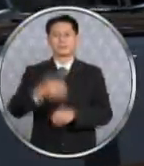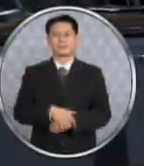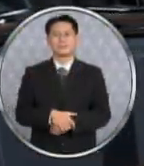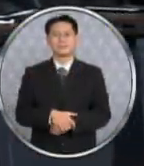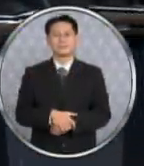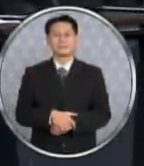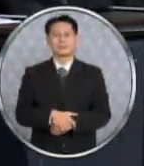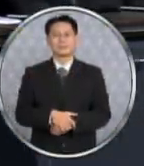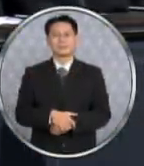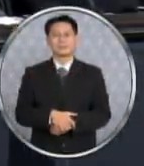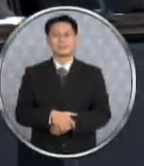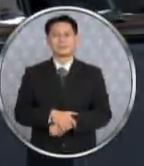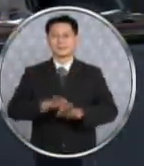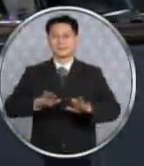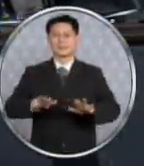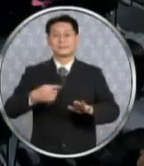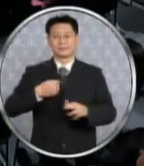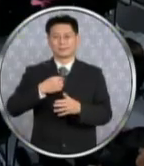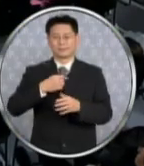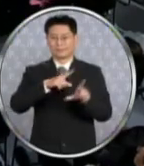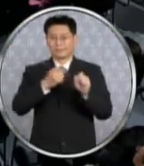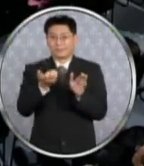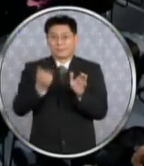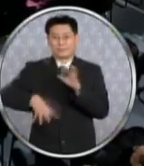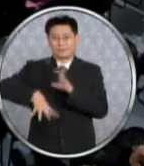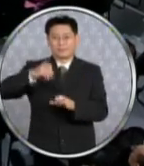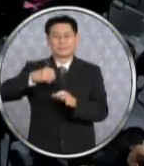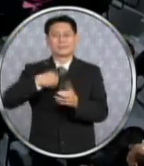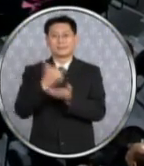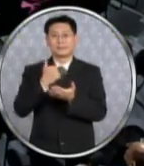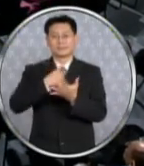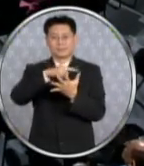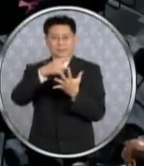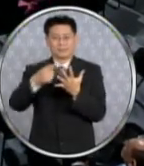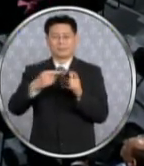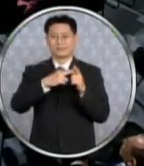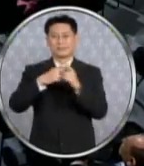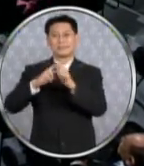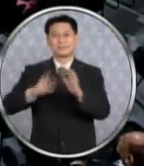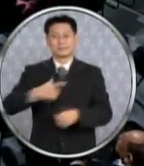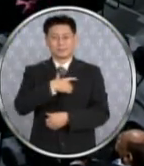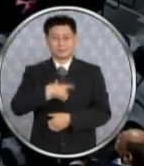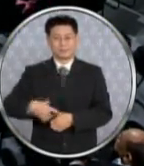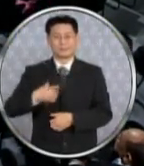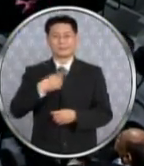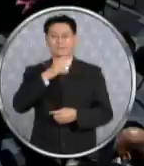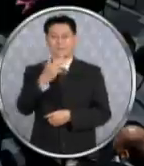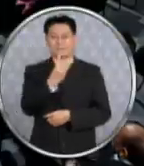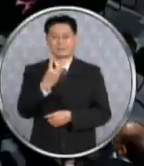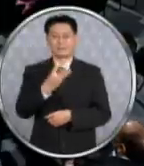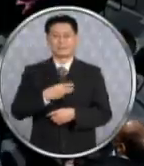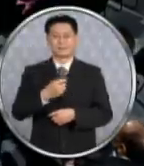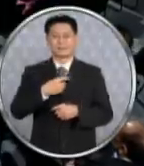况。现在，我们就依据先前抽签排定的顺序，为您介绍今天参加辩论的三